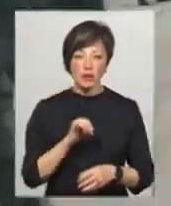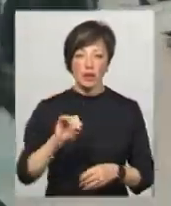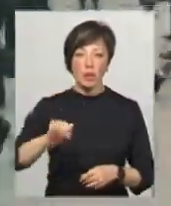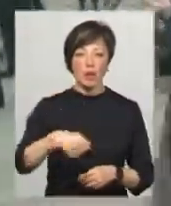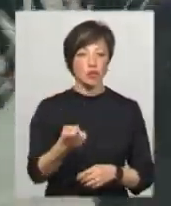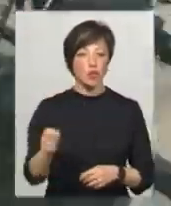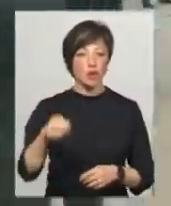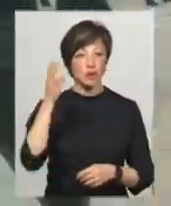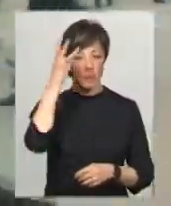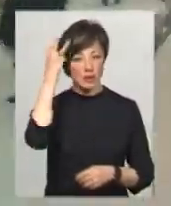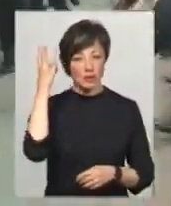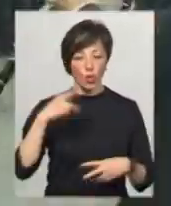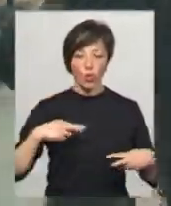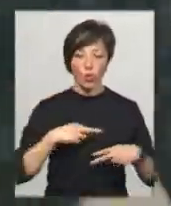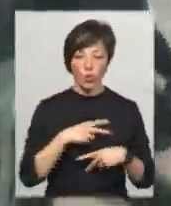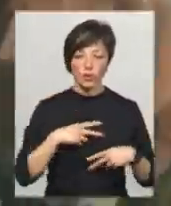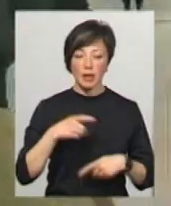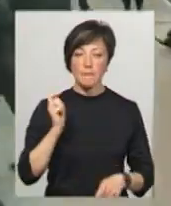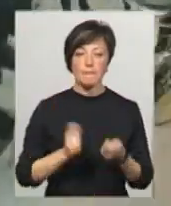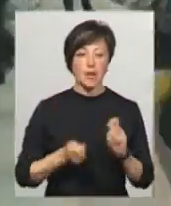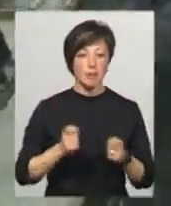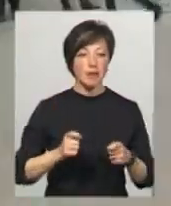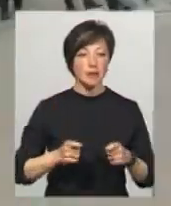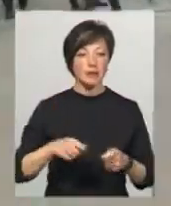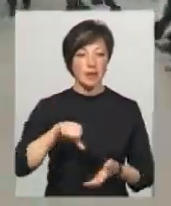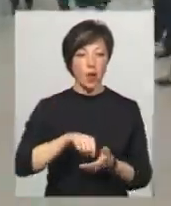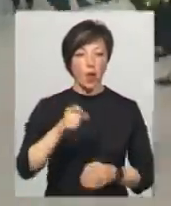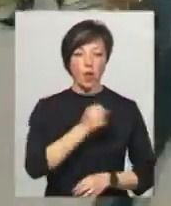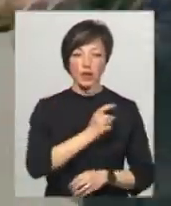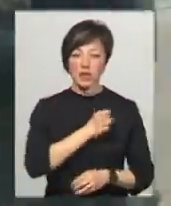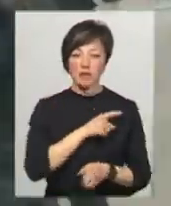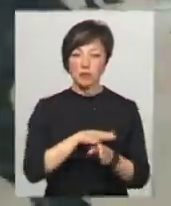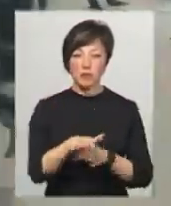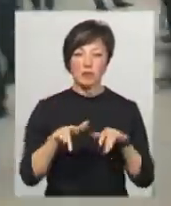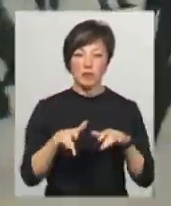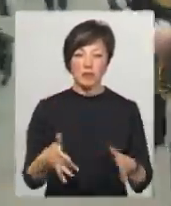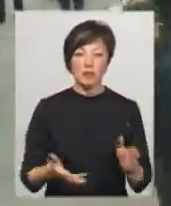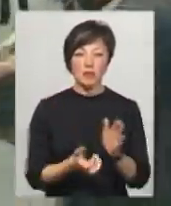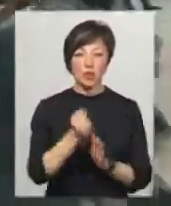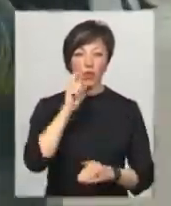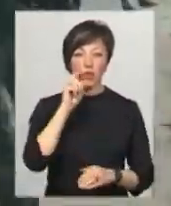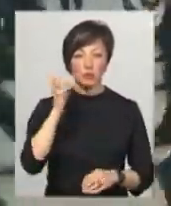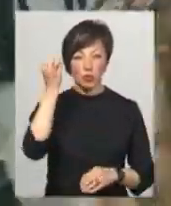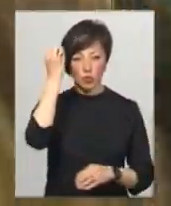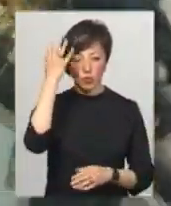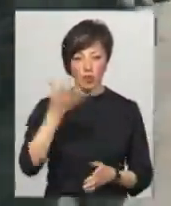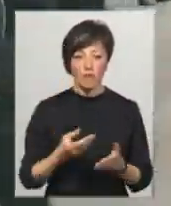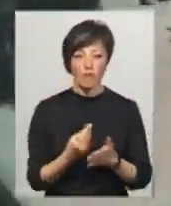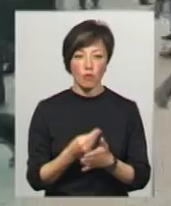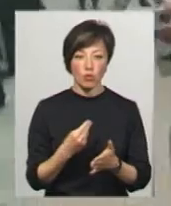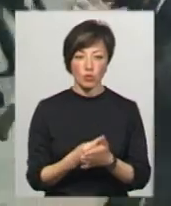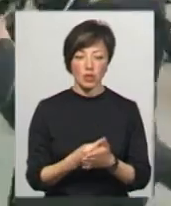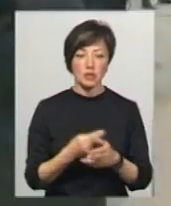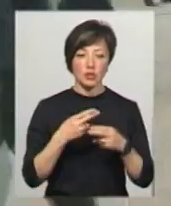мажореток Хмельницького та Угорщини і барабаниці Одеси. Відбувається захід за підтримки Українського культурного фонду, а у тендері